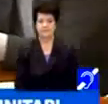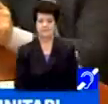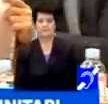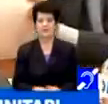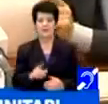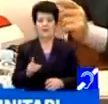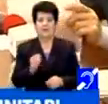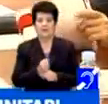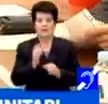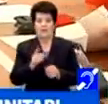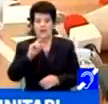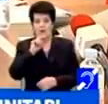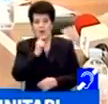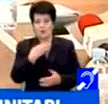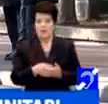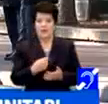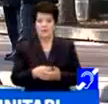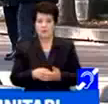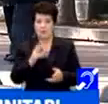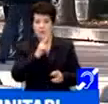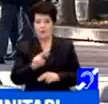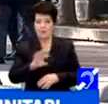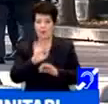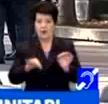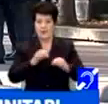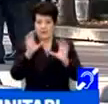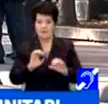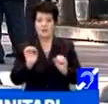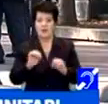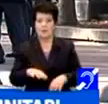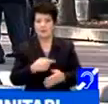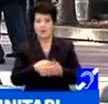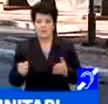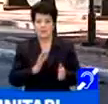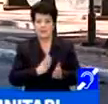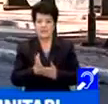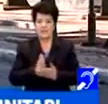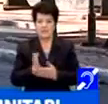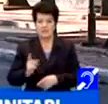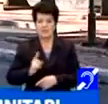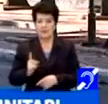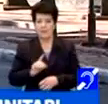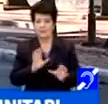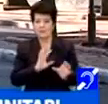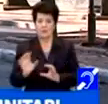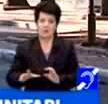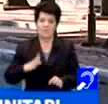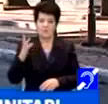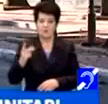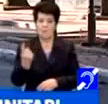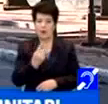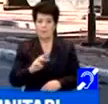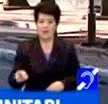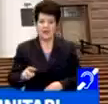Guvernarea vrea să facă economii la buget. Potrivit unui proiect de lege, ar putea fi excluse serviciile de pază și protecție pentru foștii premieri